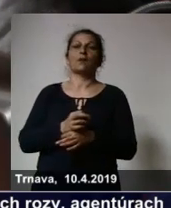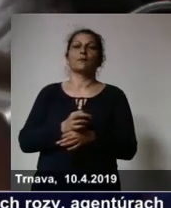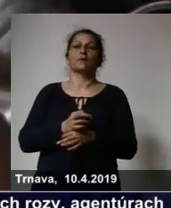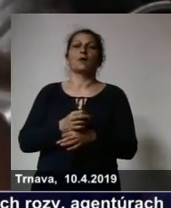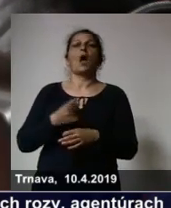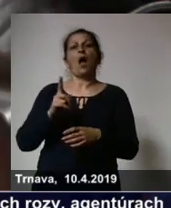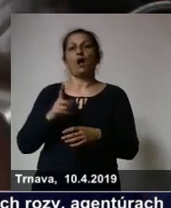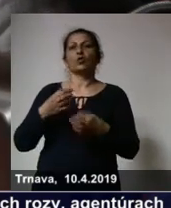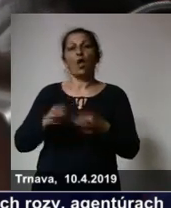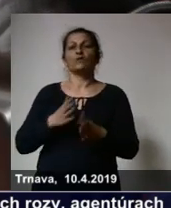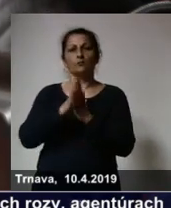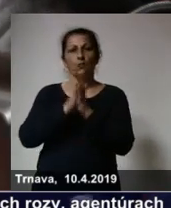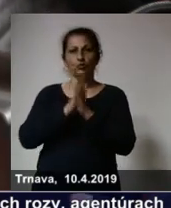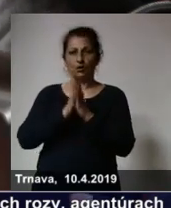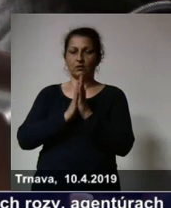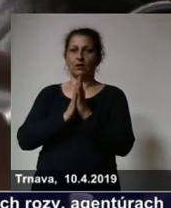dovolím si vás požiadať o